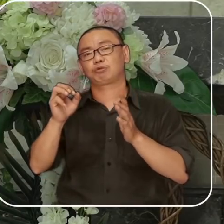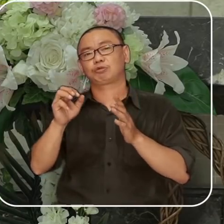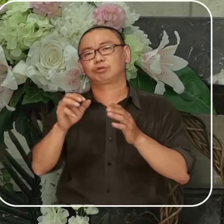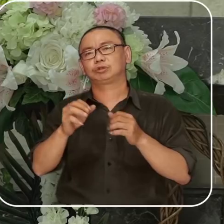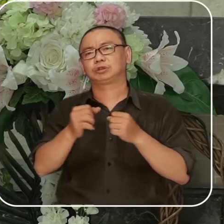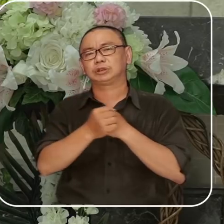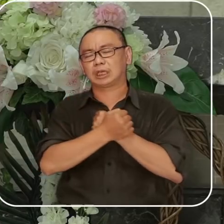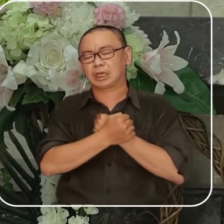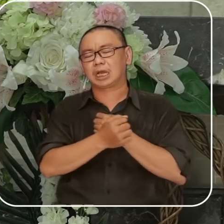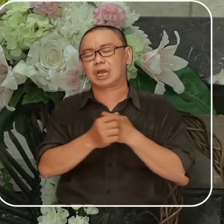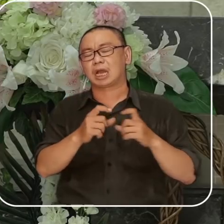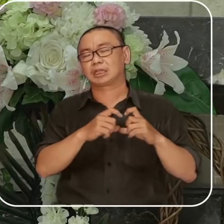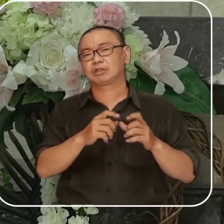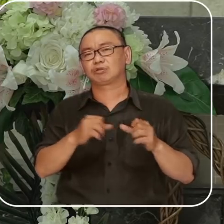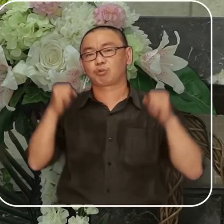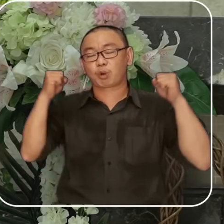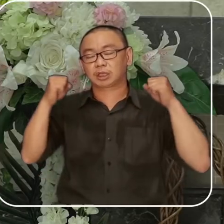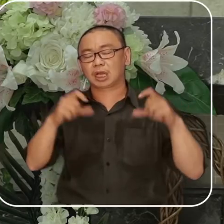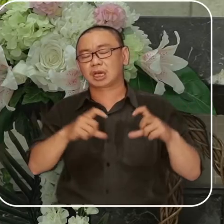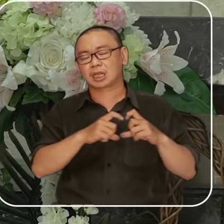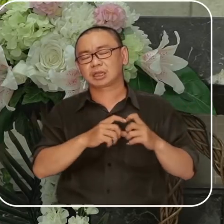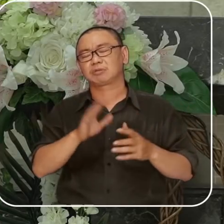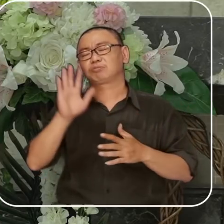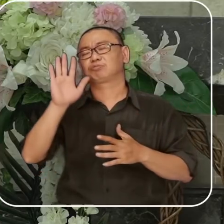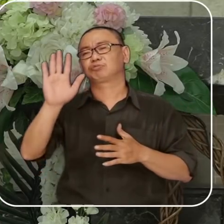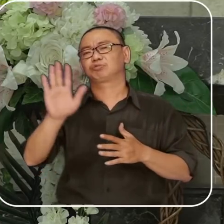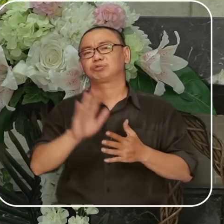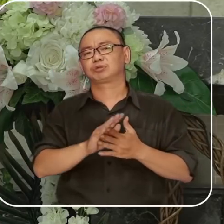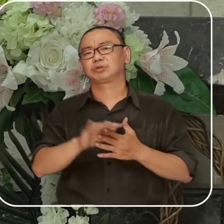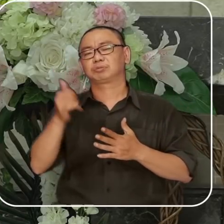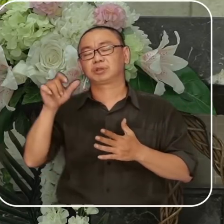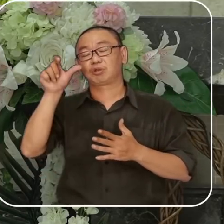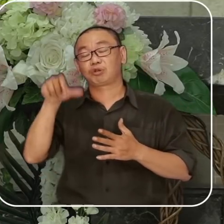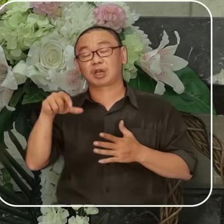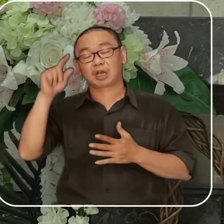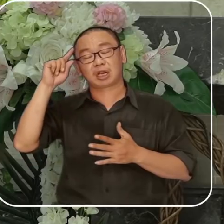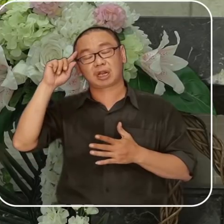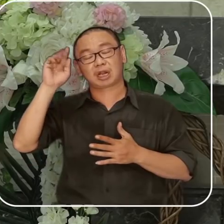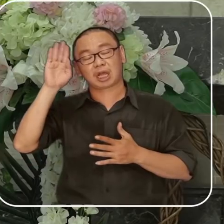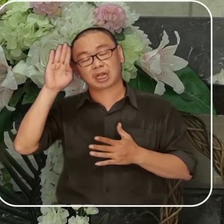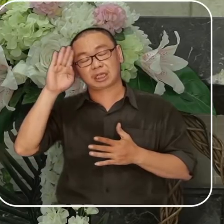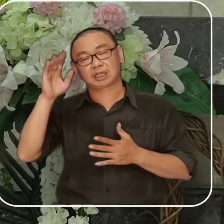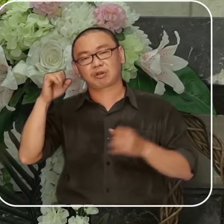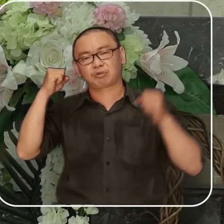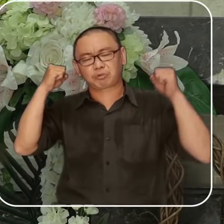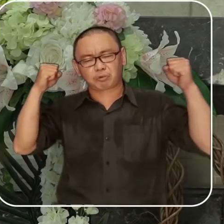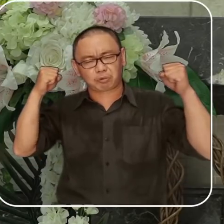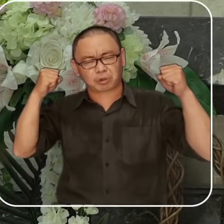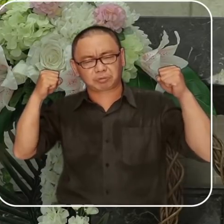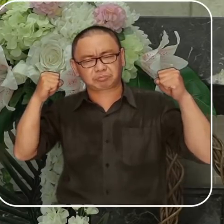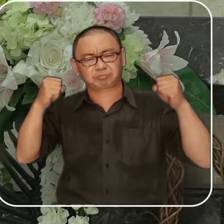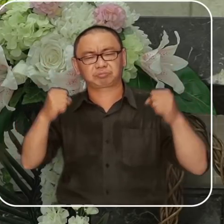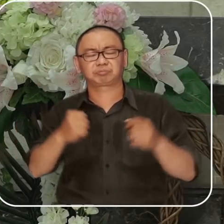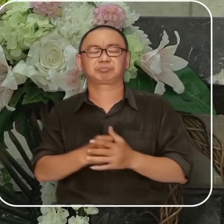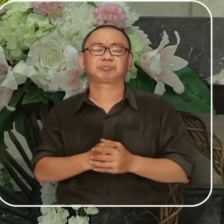hatimu. Kuatkan hatimu. Seperti seorang laki-laki yang kokoh dan tangguh.